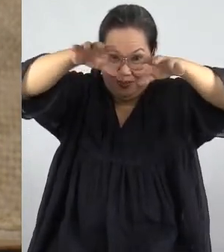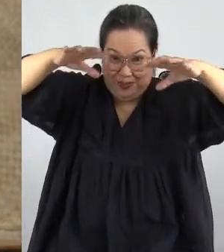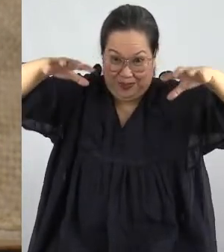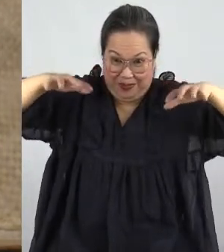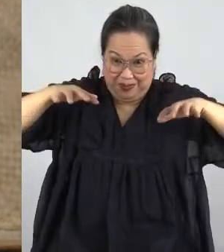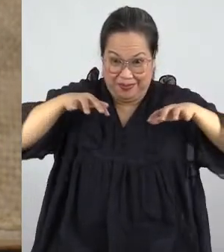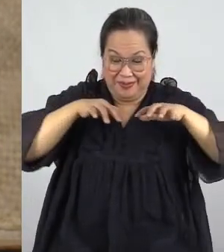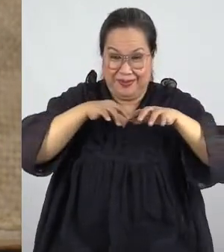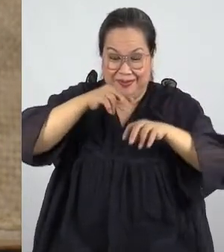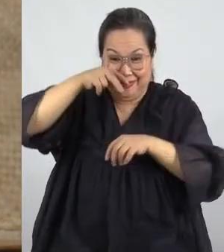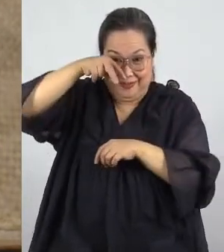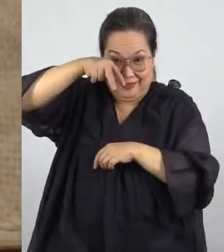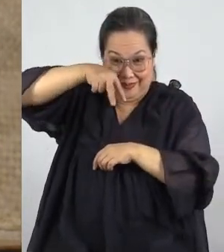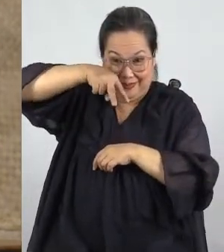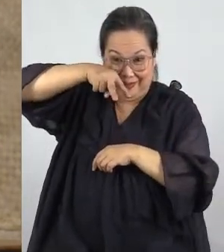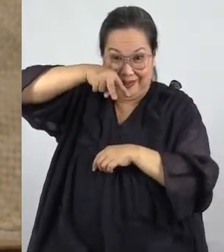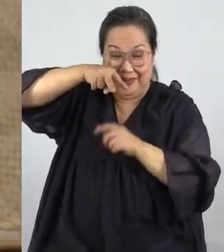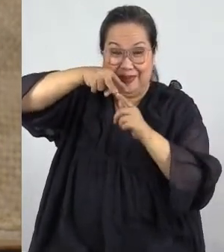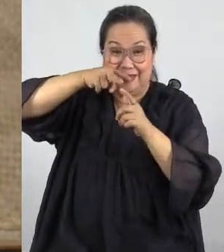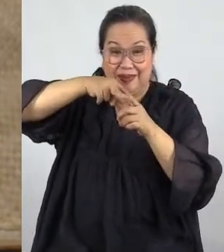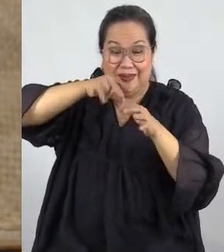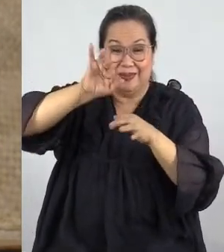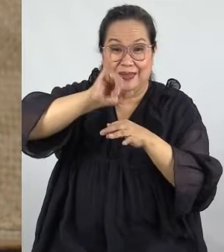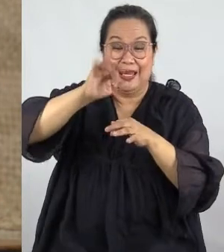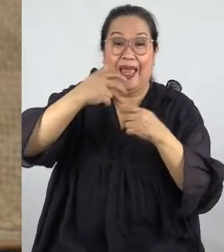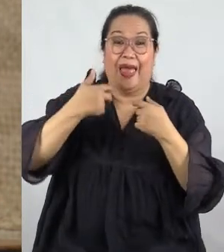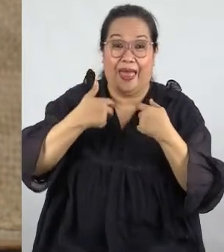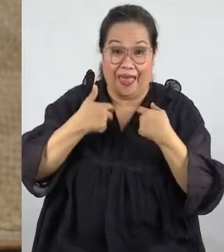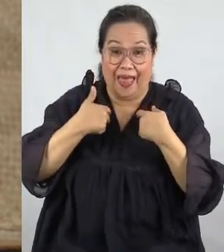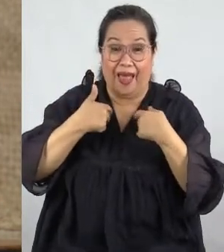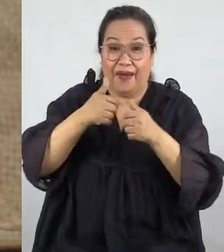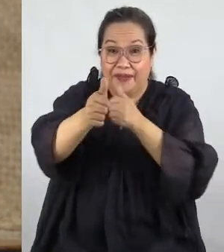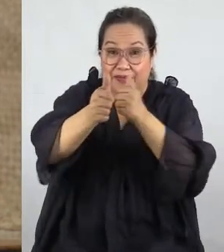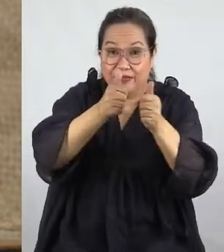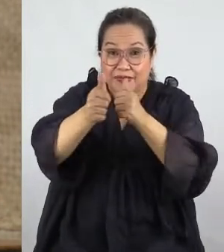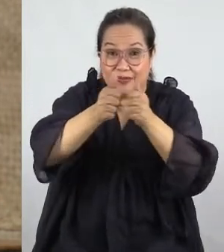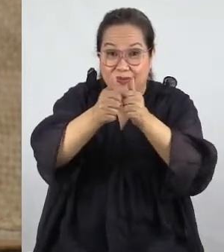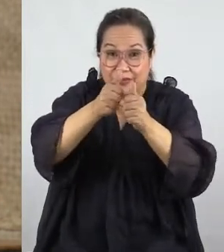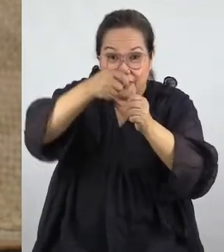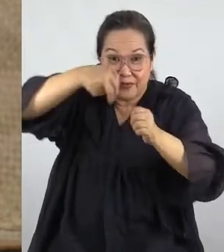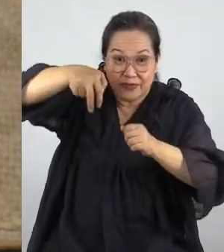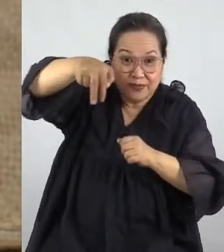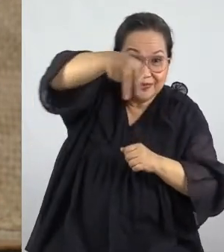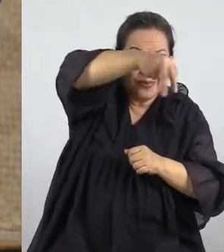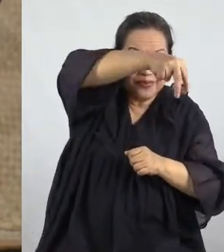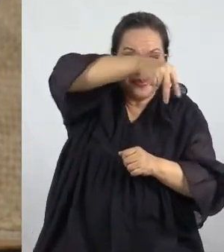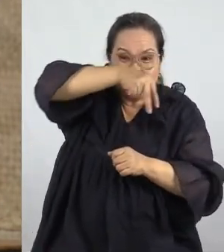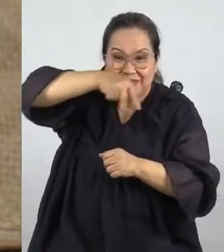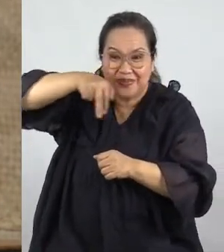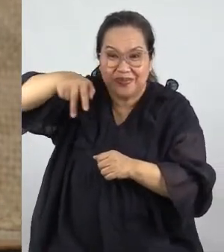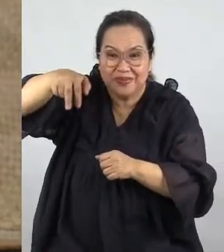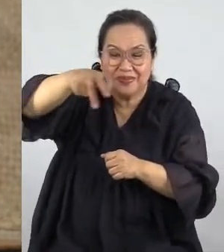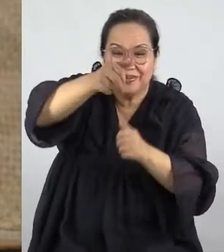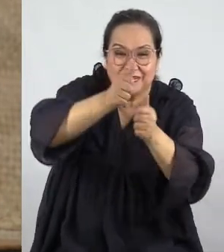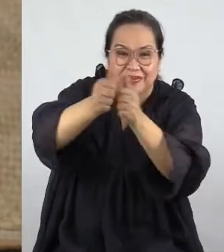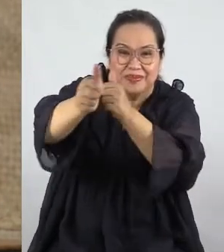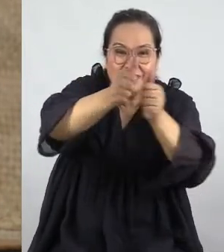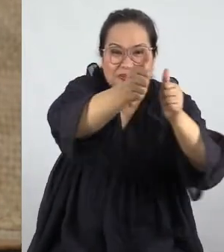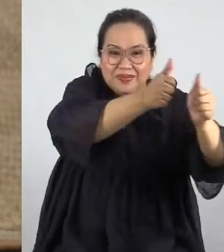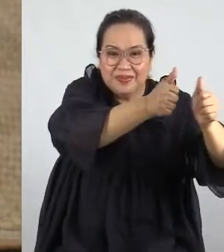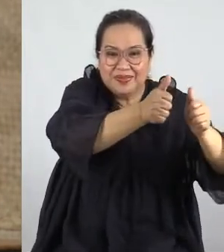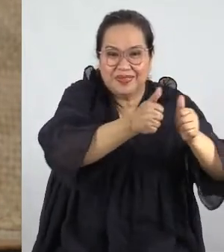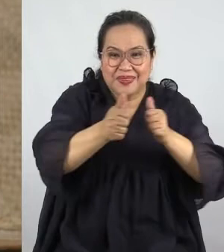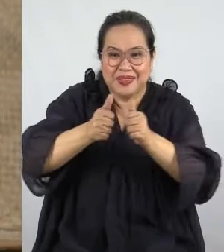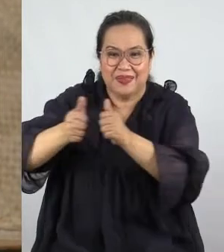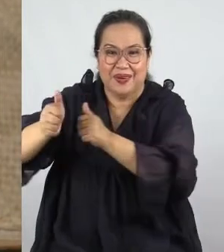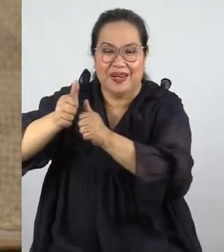sapagkat doon sa stadium na yon merong karera. So ang actual na meaning niya ay